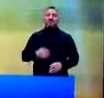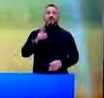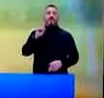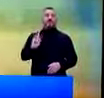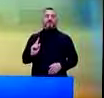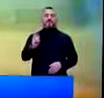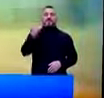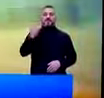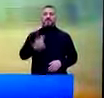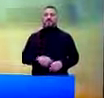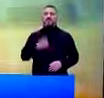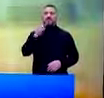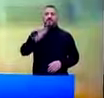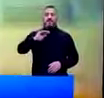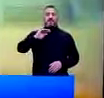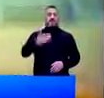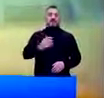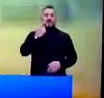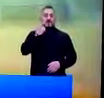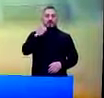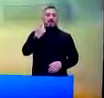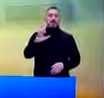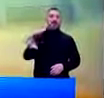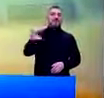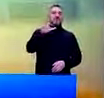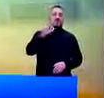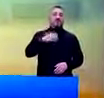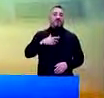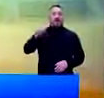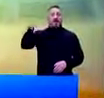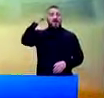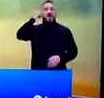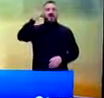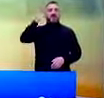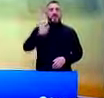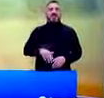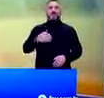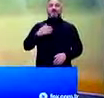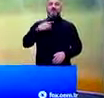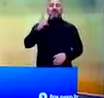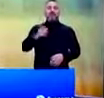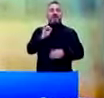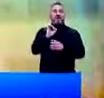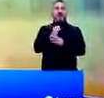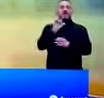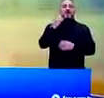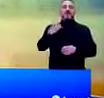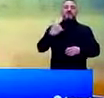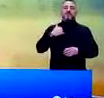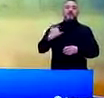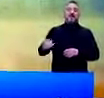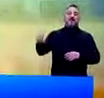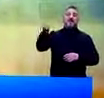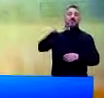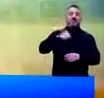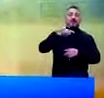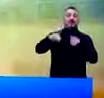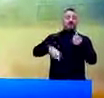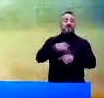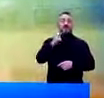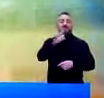Birden bir taksi dikkatimizi çekti. Aklıma geldi. Bana o sanatçının ulaşmaya çalıştığı,